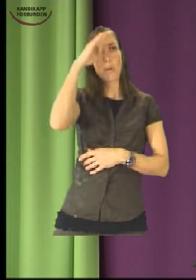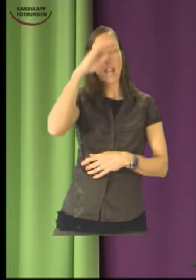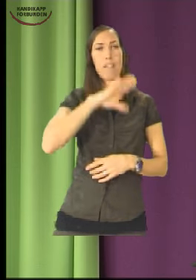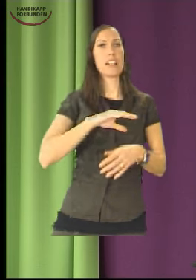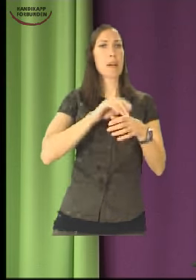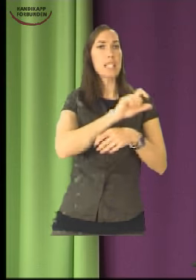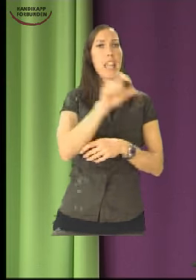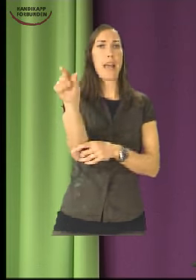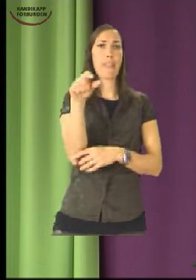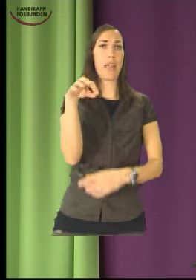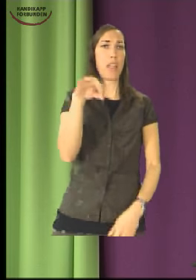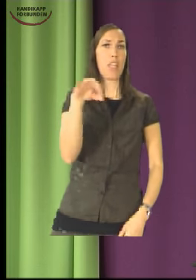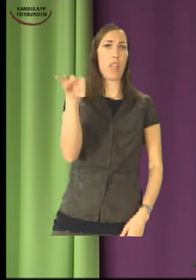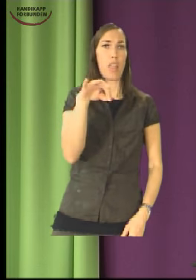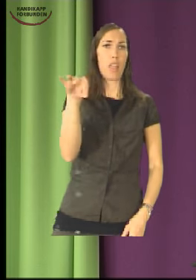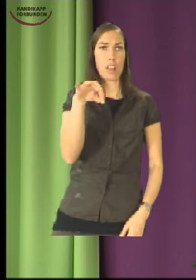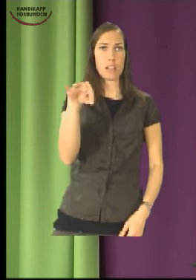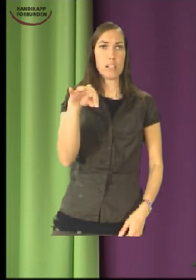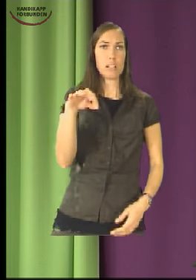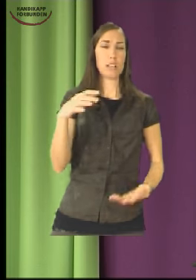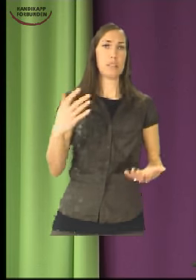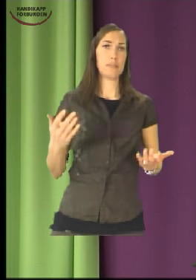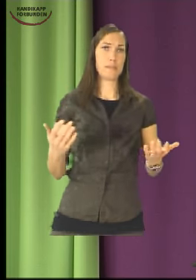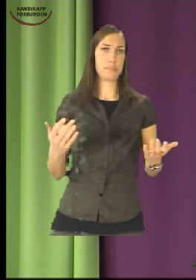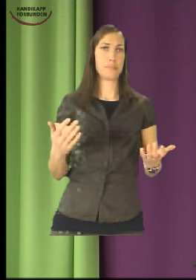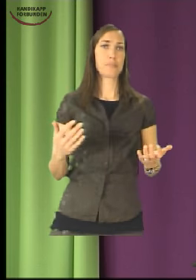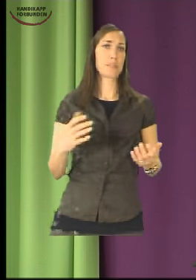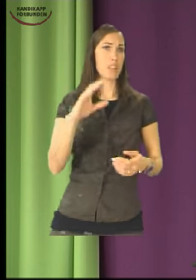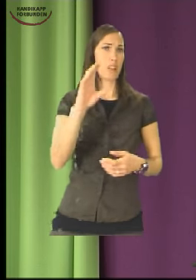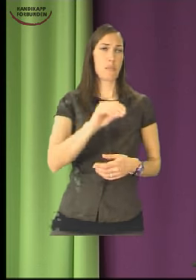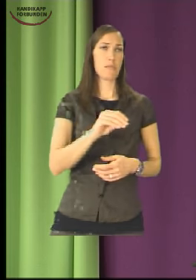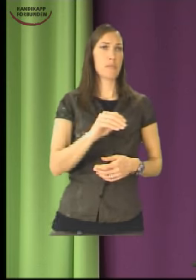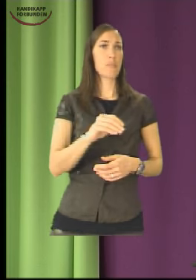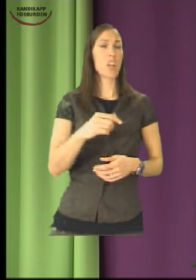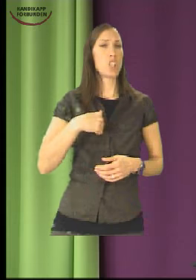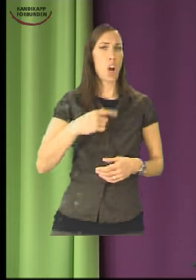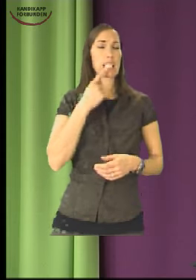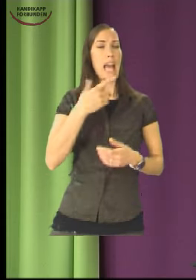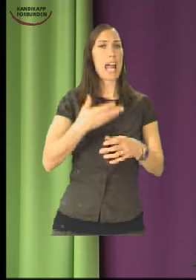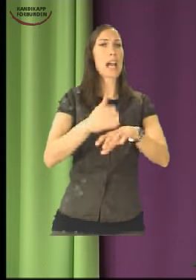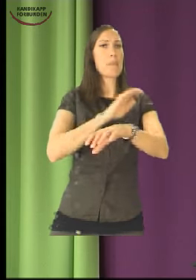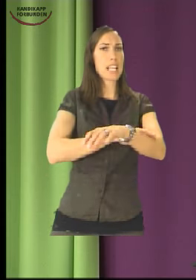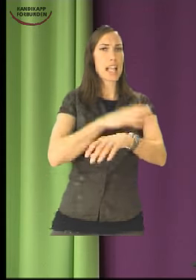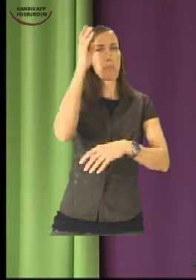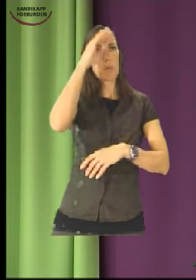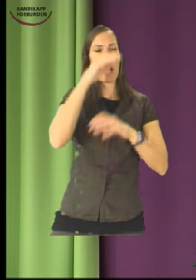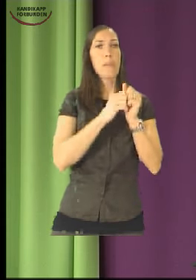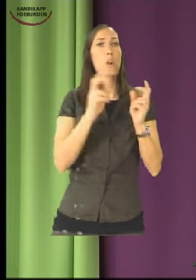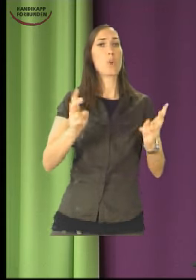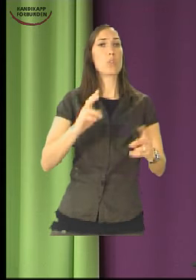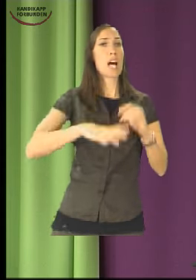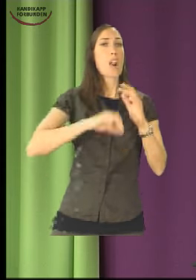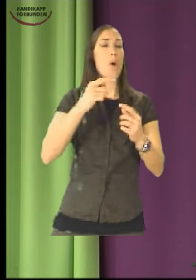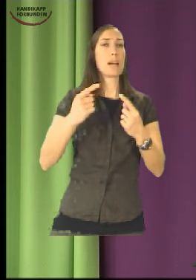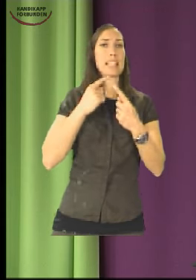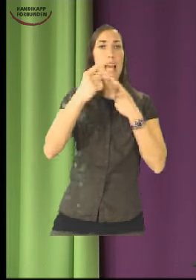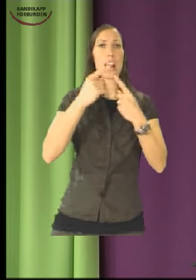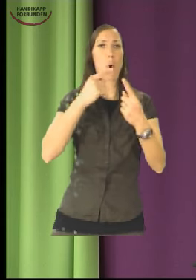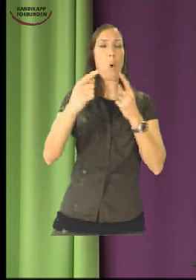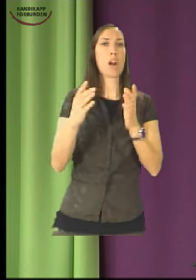blir hängande i luften. Jag skulle säga kapacitetsproblem. Men framförallt hos en dialog mellan